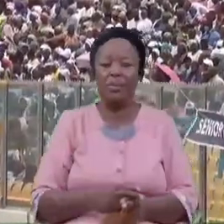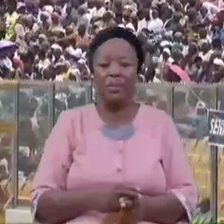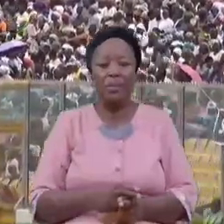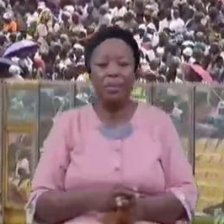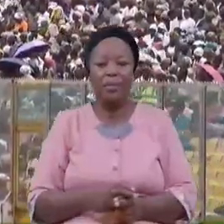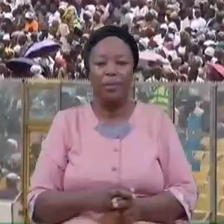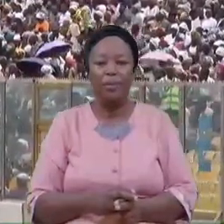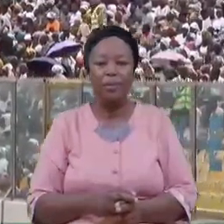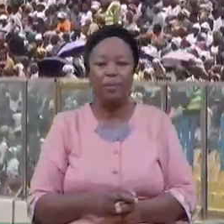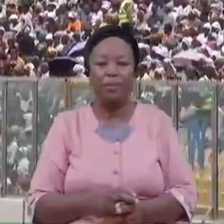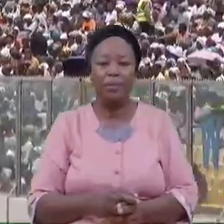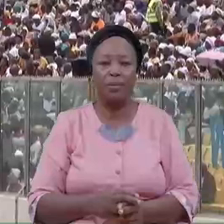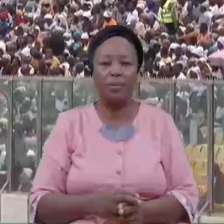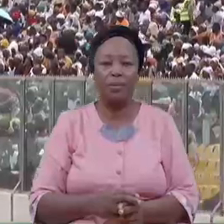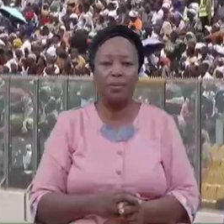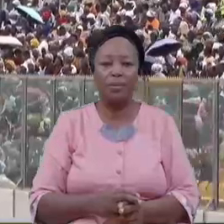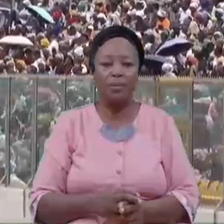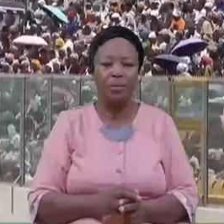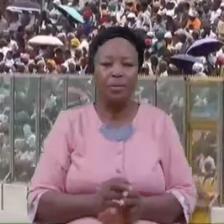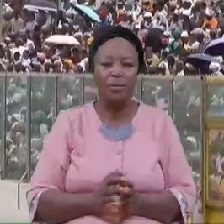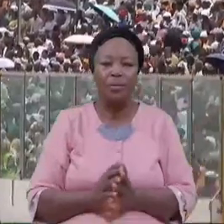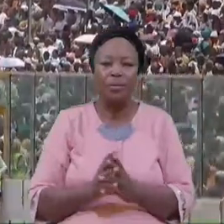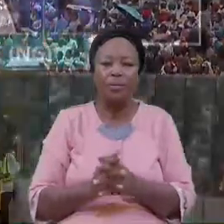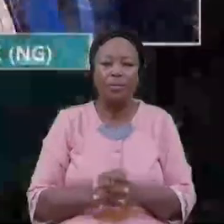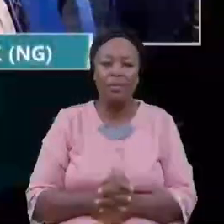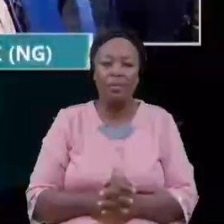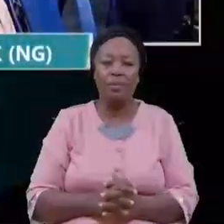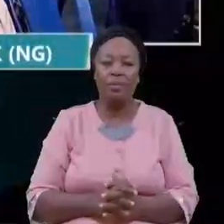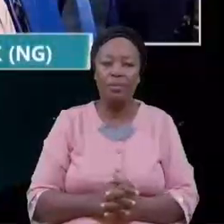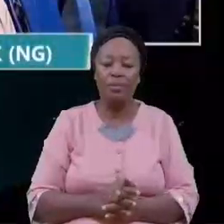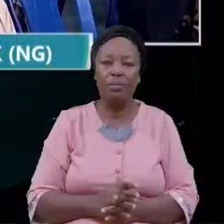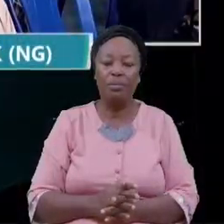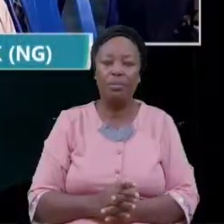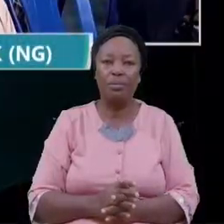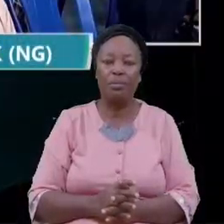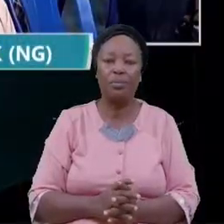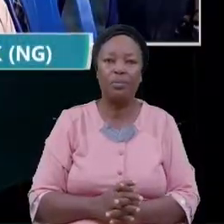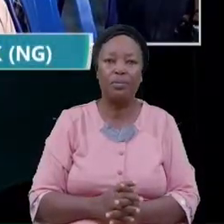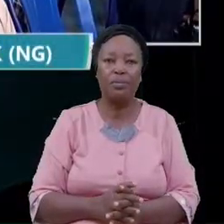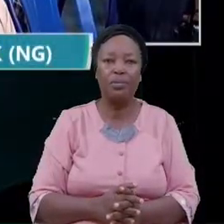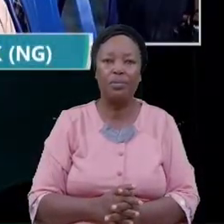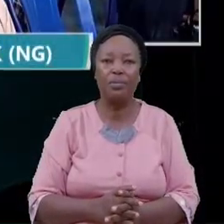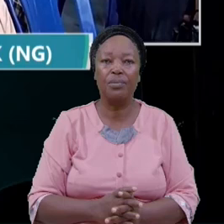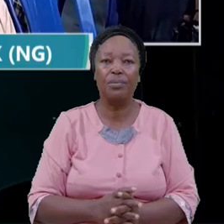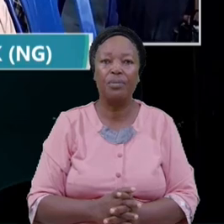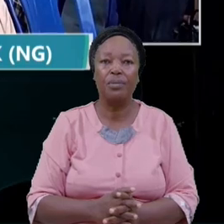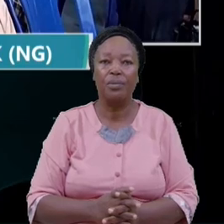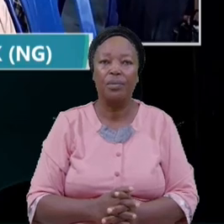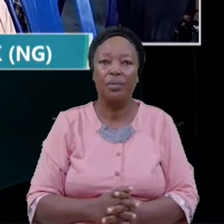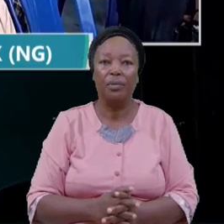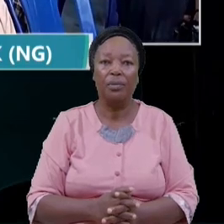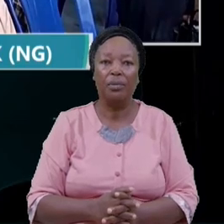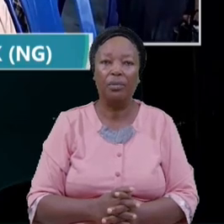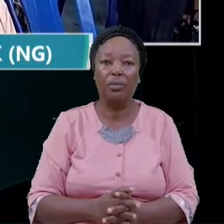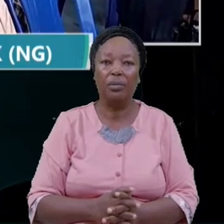qui, quand j'étais converti, j'ai quitté l'église, il est resté là-bas. Il se comportait parce que lui n'était pas sauvé, c'est moi qui étais sauvé. Alors, si toi-même tu